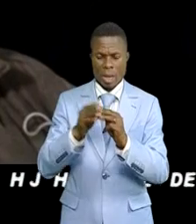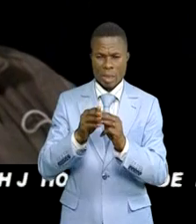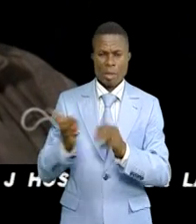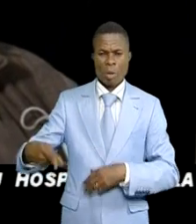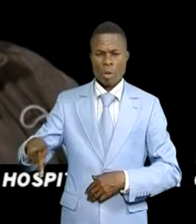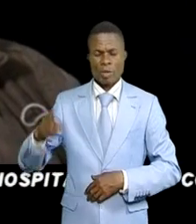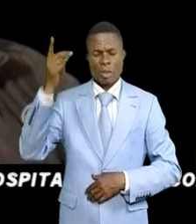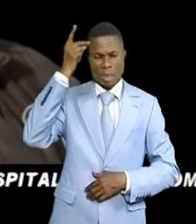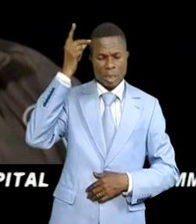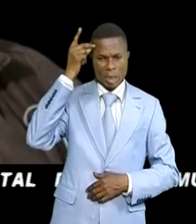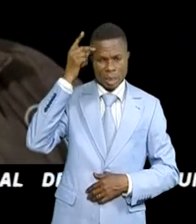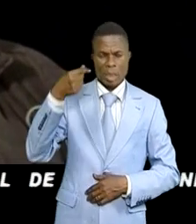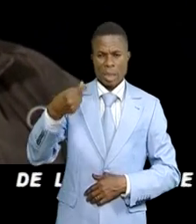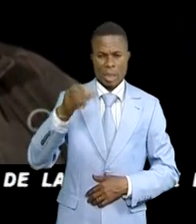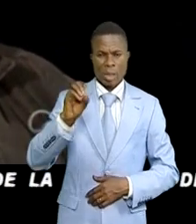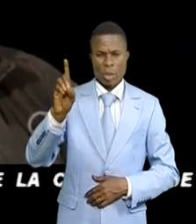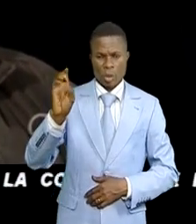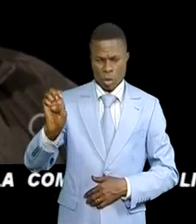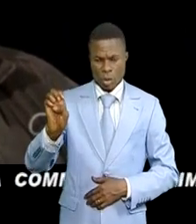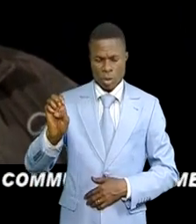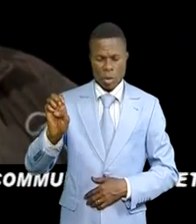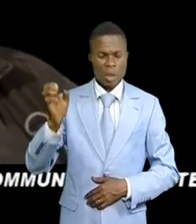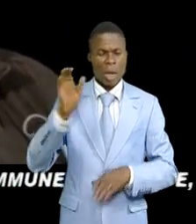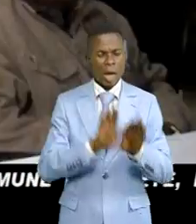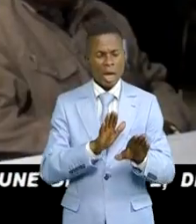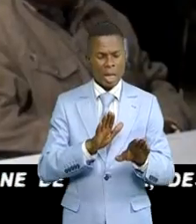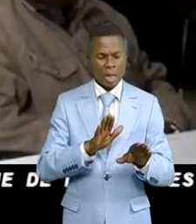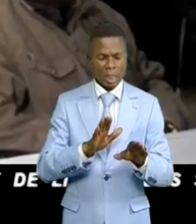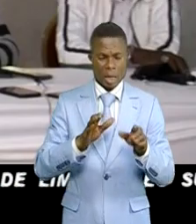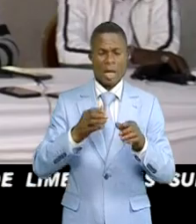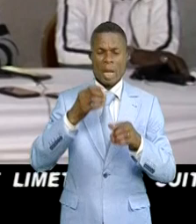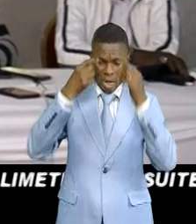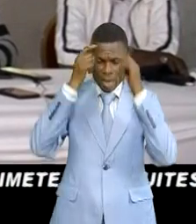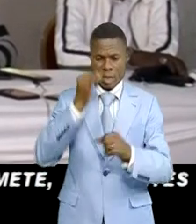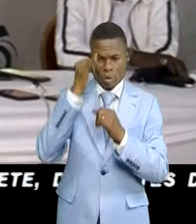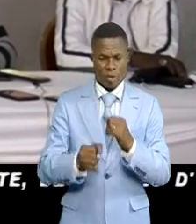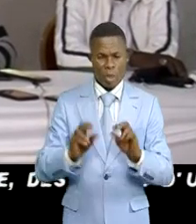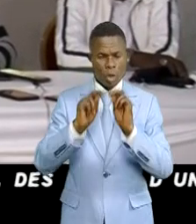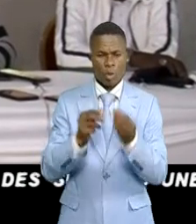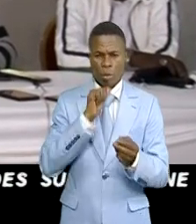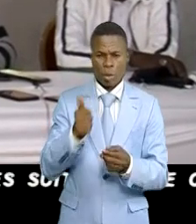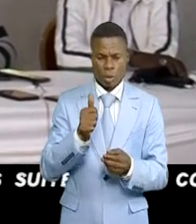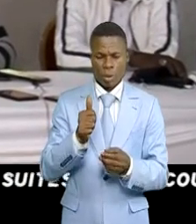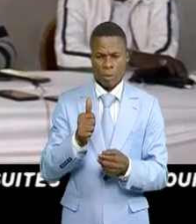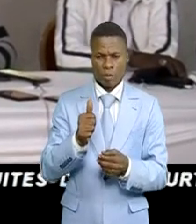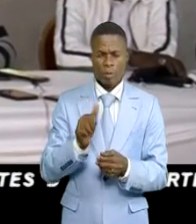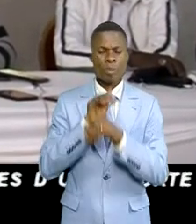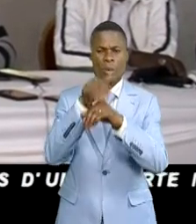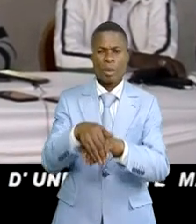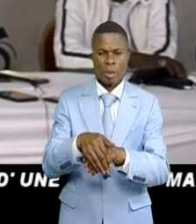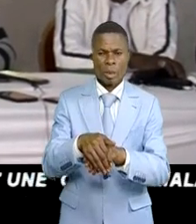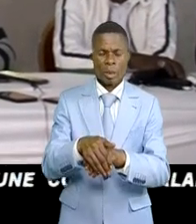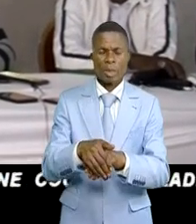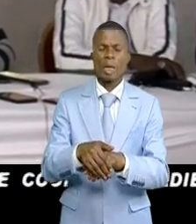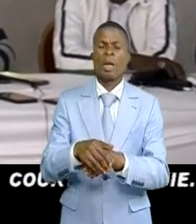Kinshasa, sans attendre les conclusions de la dite commission, censé intervenir dans les 72